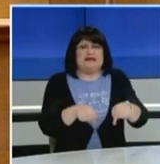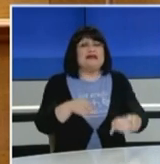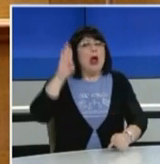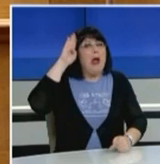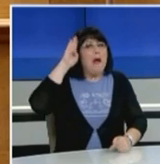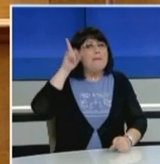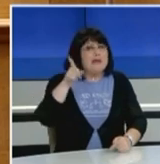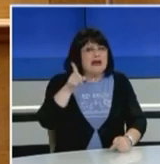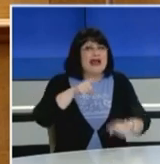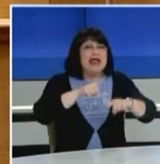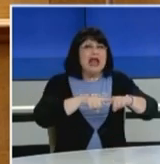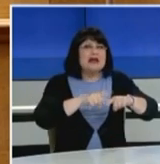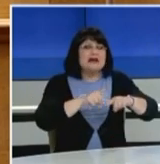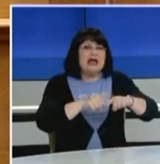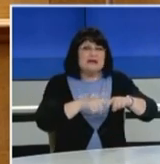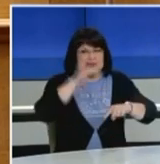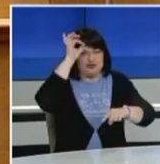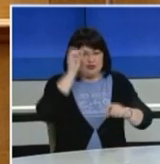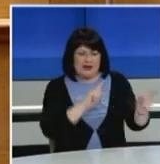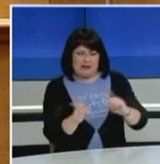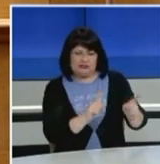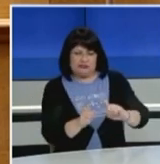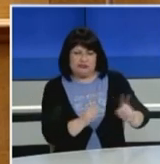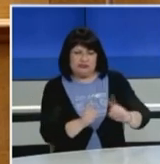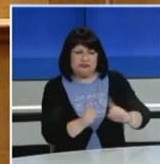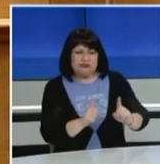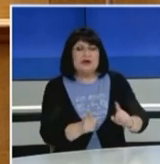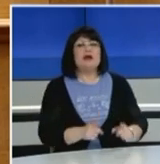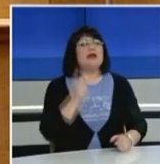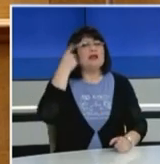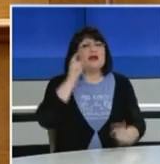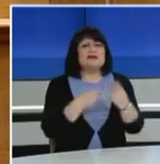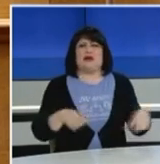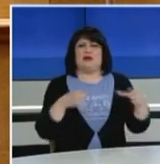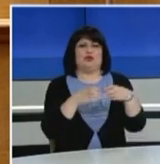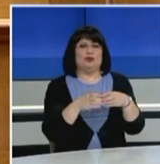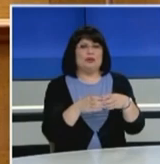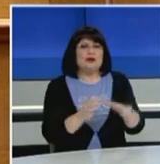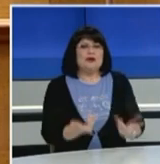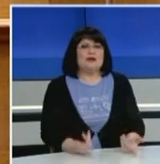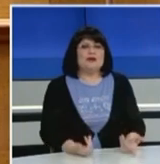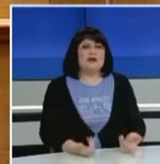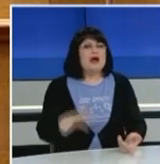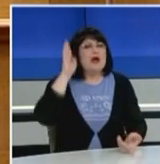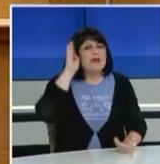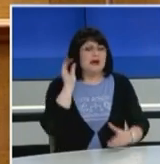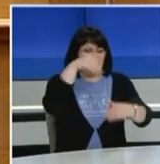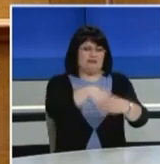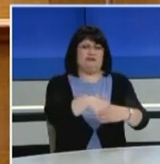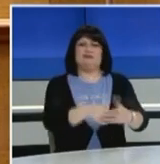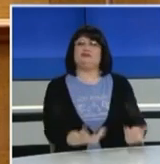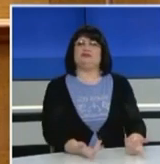αμερικάνικων και ελληνικών αρχών με κάθε απίθανο τρόπο και με την άμεση εμπλοκή του αμερικάνικου